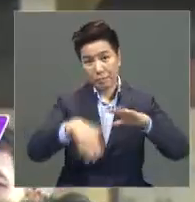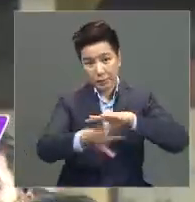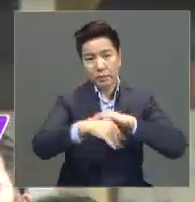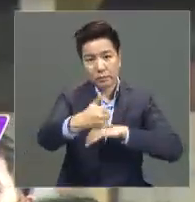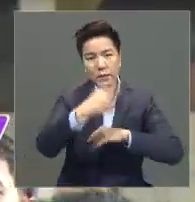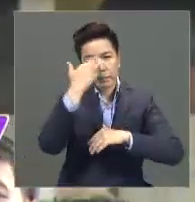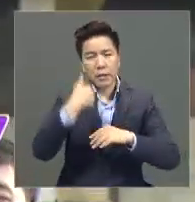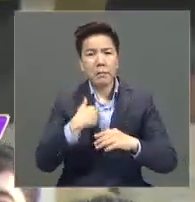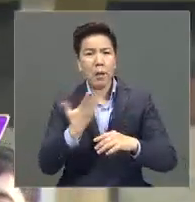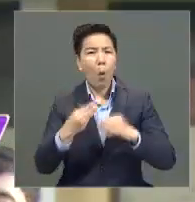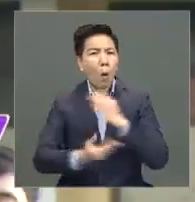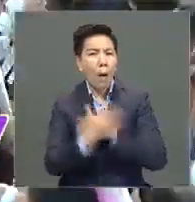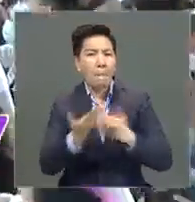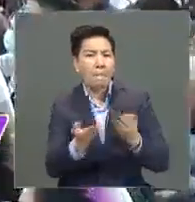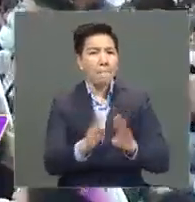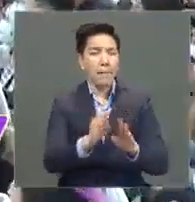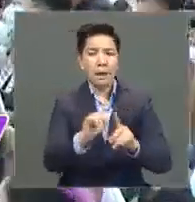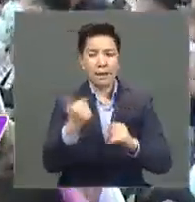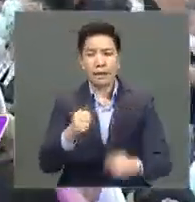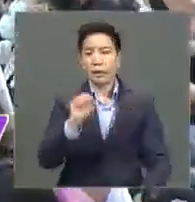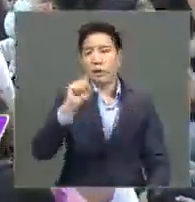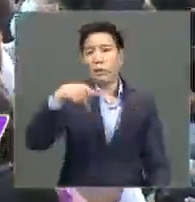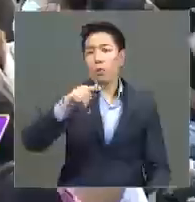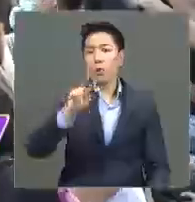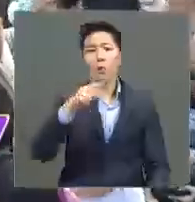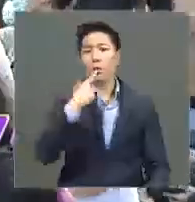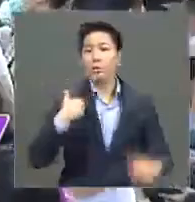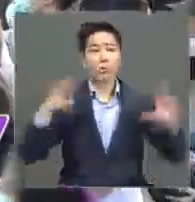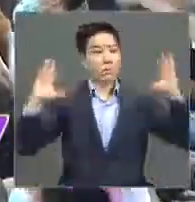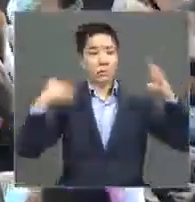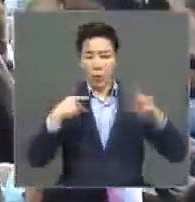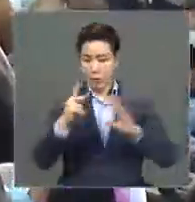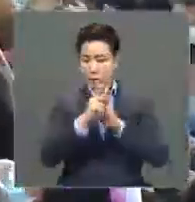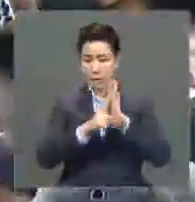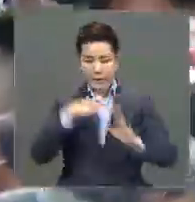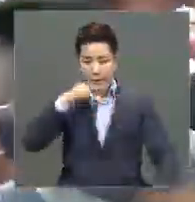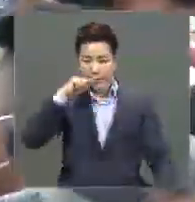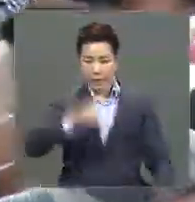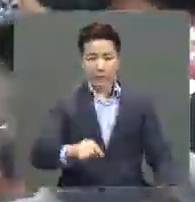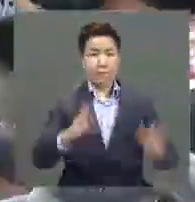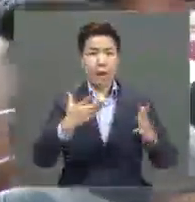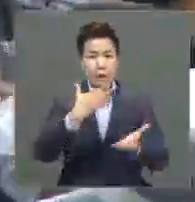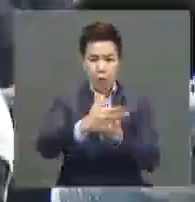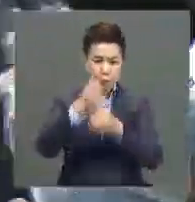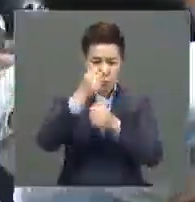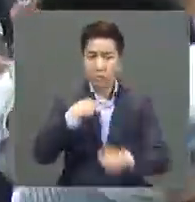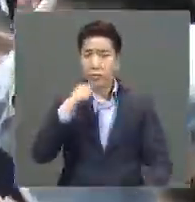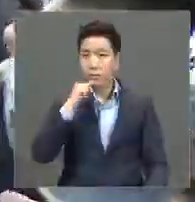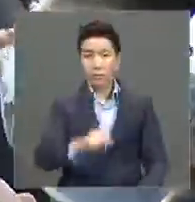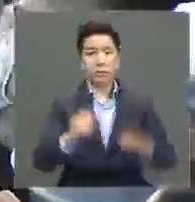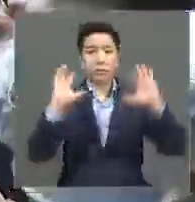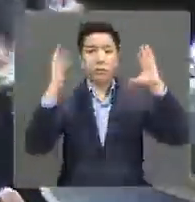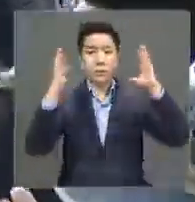ว่ามีการปิดกั้นการชุมนุมหรือไม่แต่ว่าสพฐได้ยืนยันนะคะว่าไม่มีการออกคำสั่งจากส่วนกลางที่ให้ยุติการชุมนุม